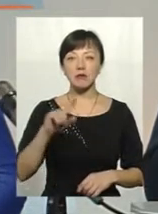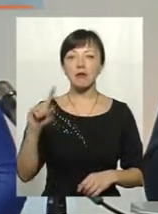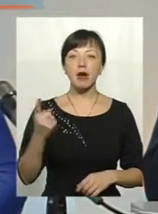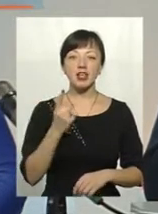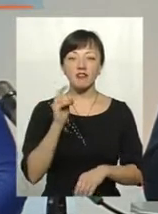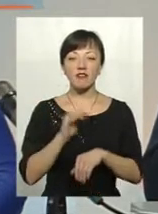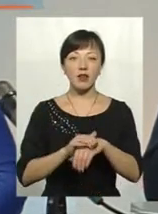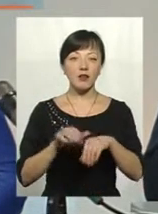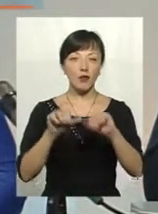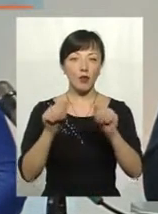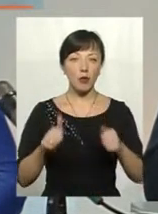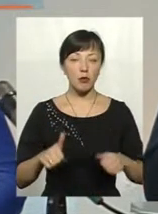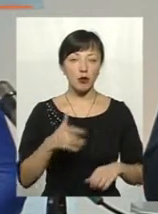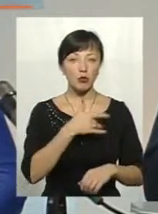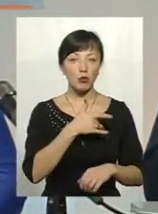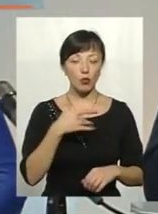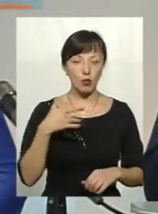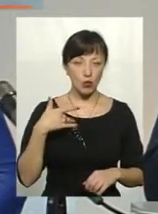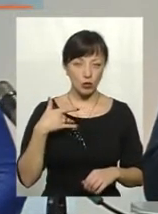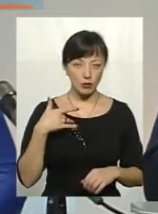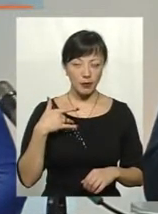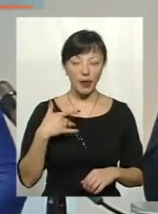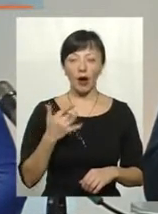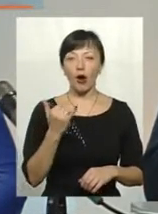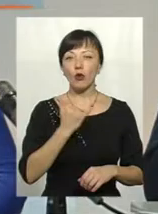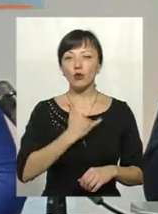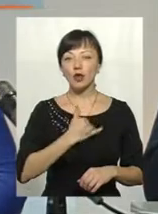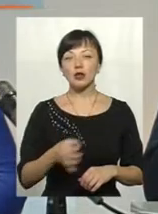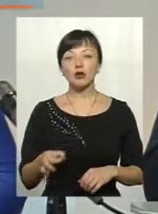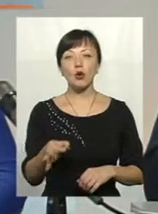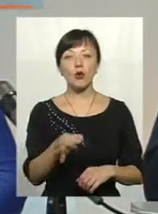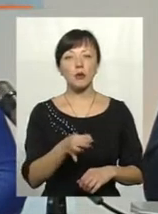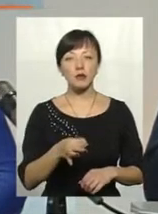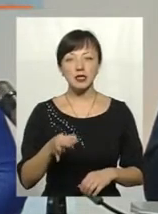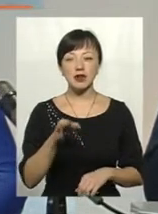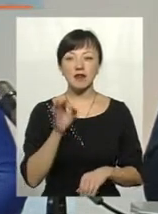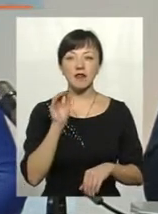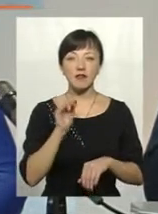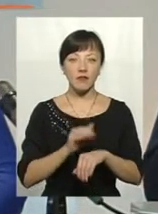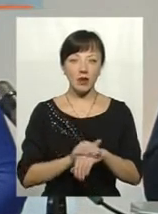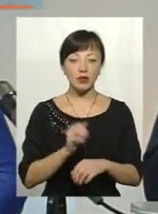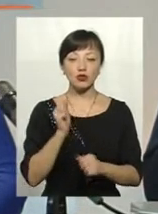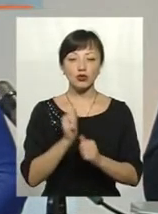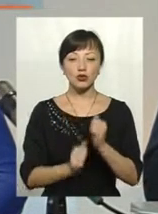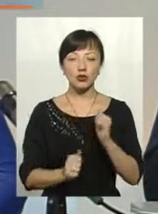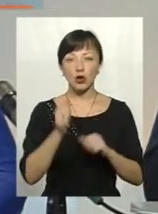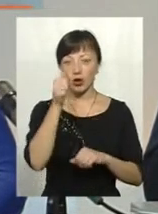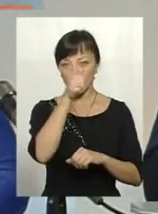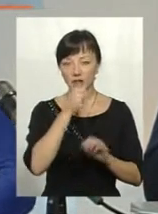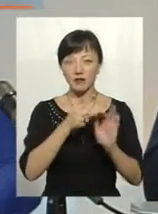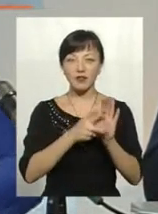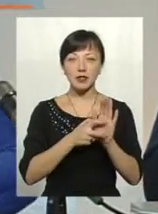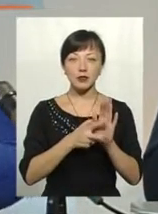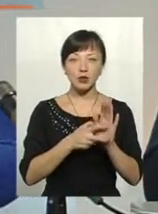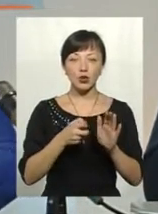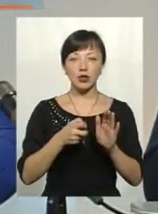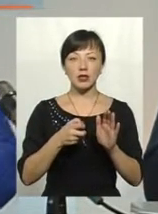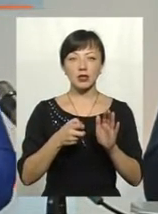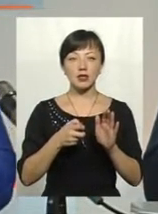формою туберкульозу. В нашій області виявляється щорічно 800